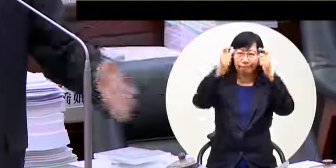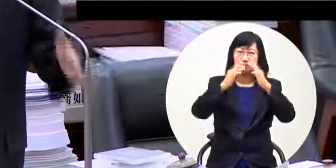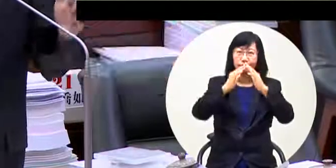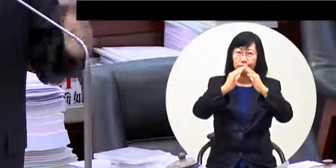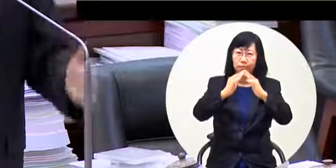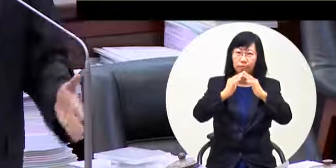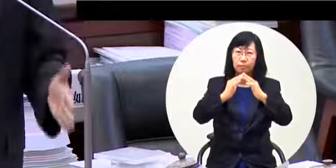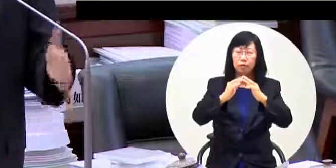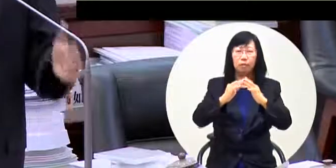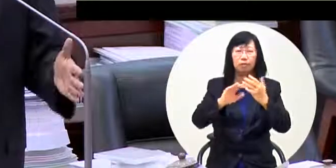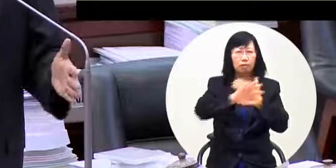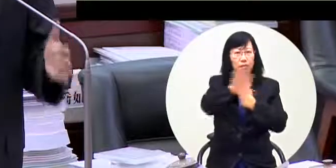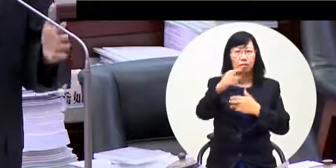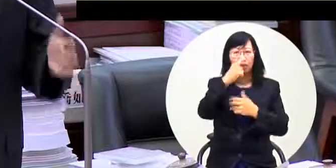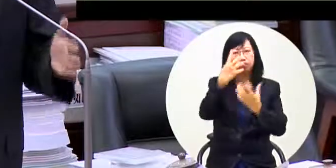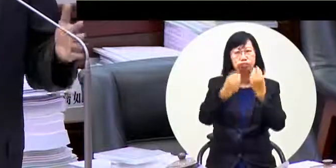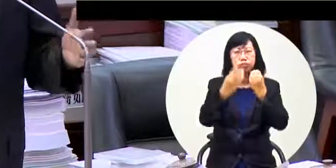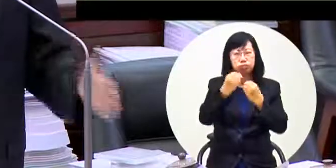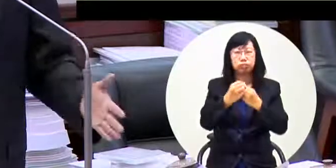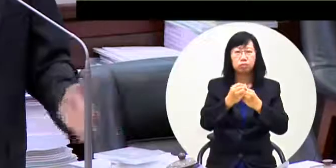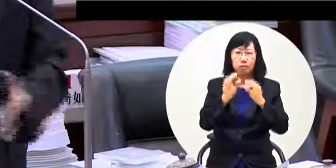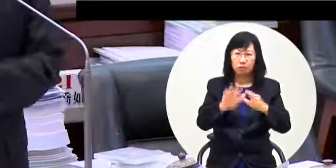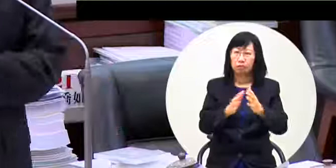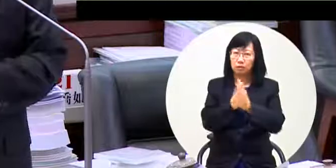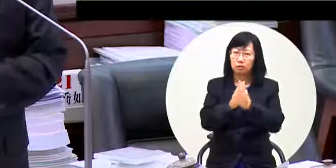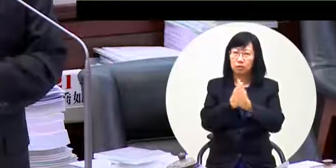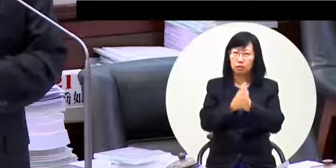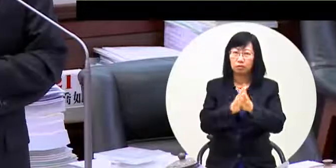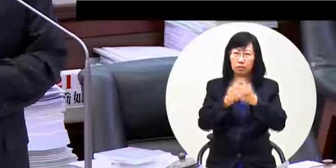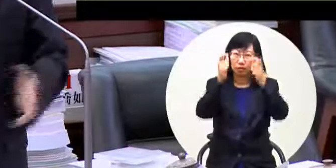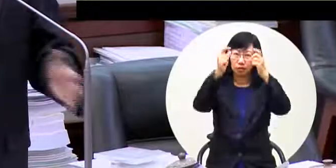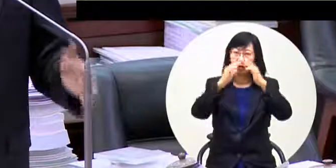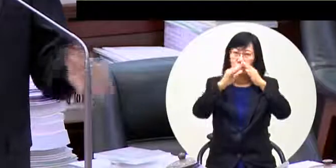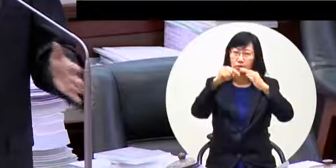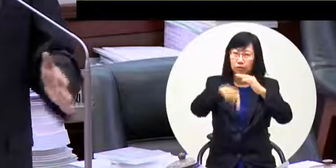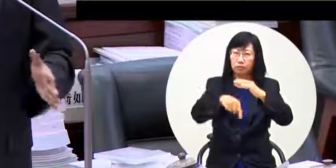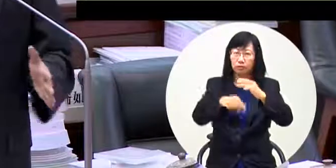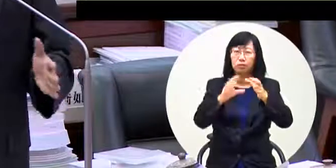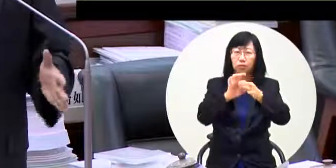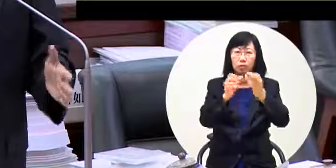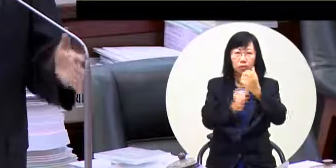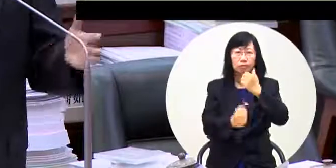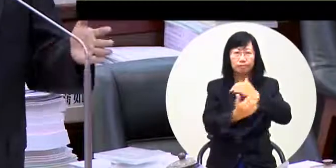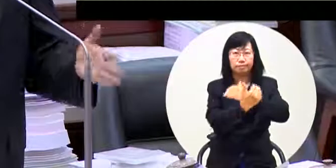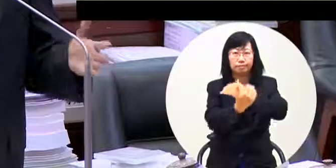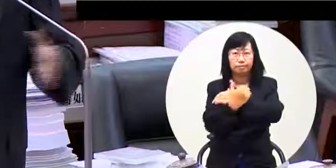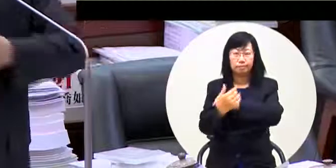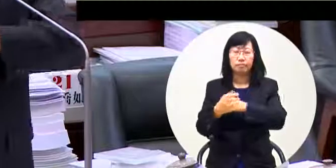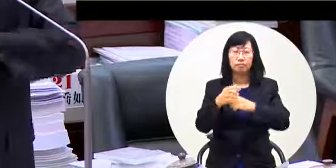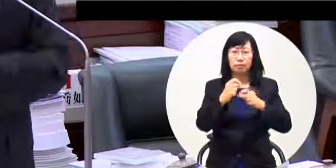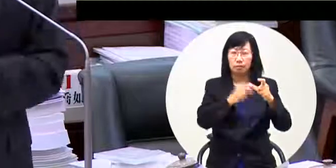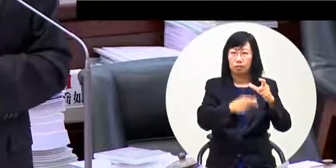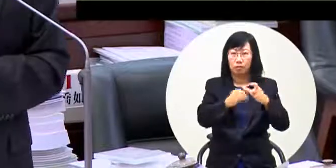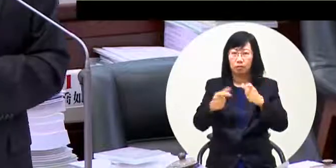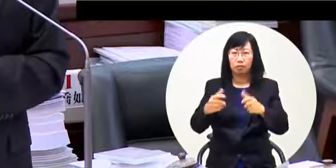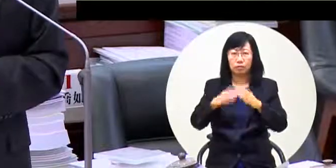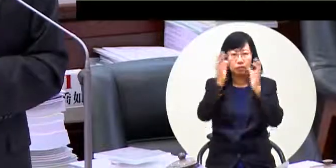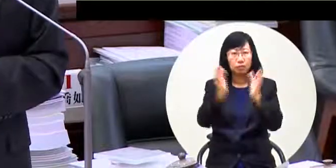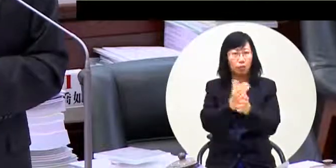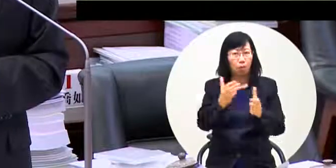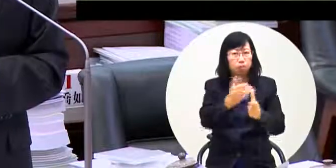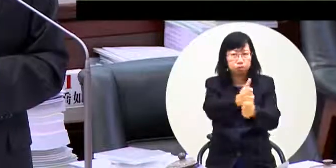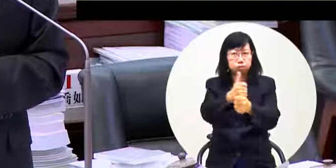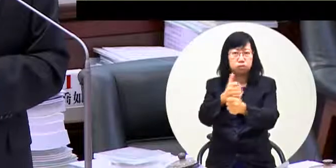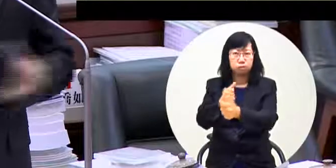有在地高雄生产事业的公司总部一定要迁到我们的高